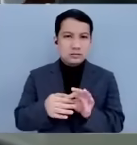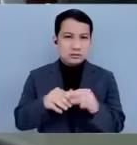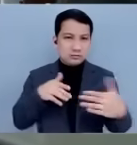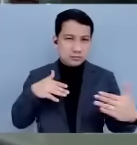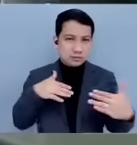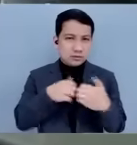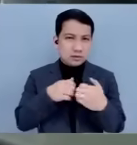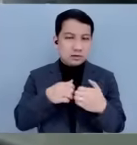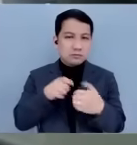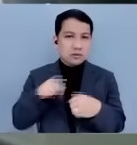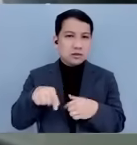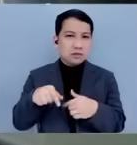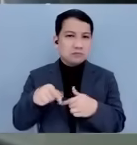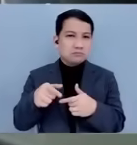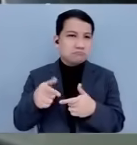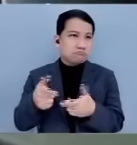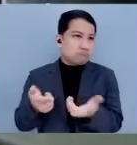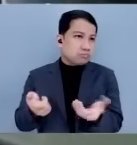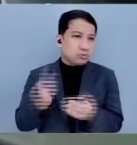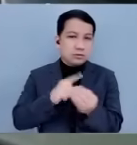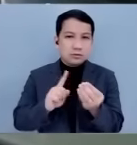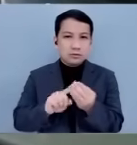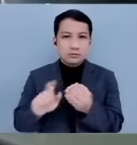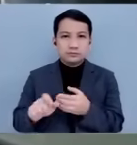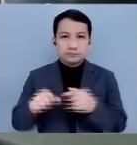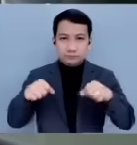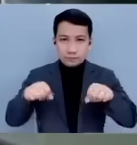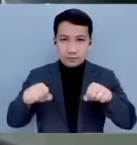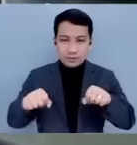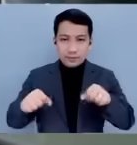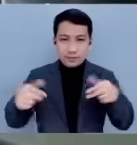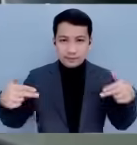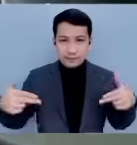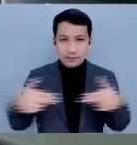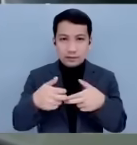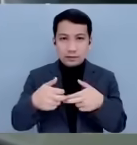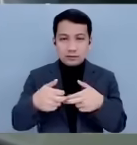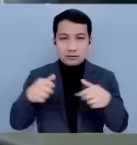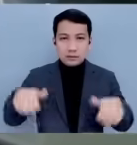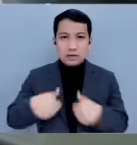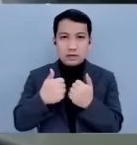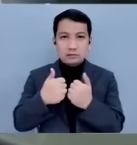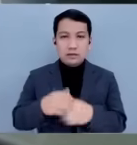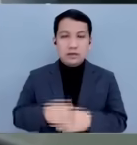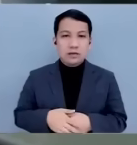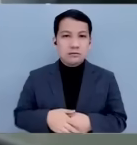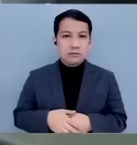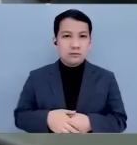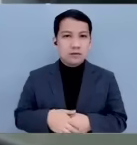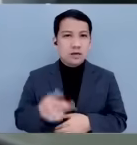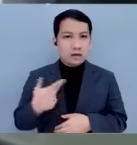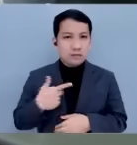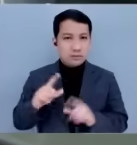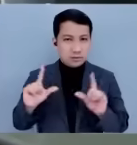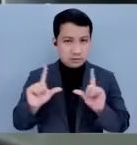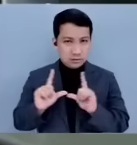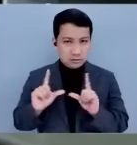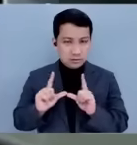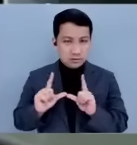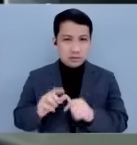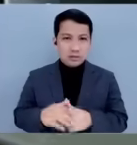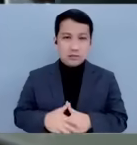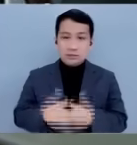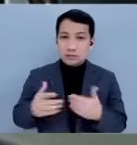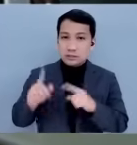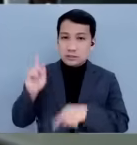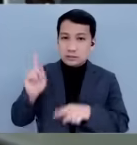mga instances na yung mga motorsiklo na aksidente. May lisensya na itong mga ito, no? Ngunit hindi siya